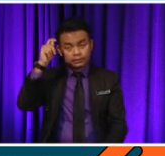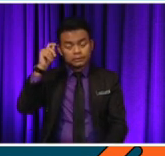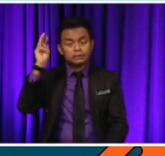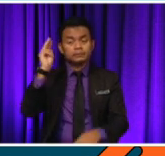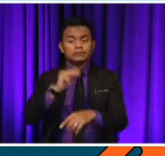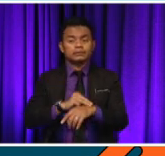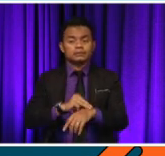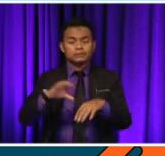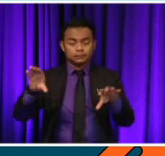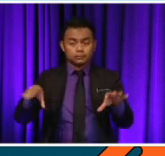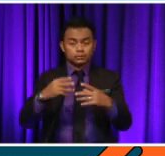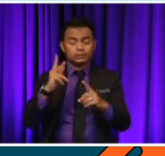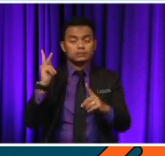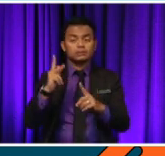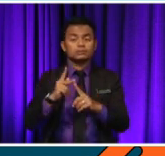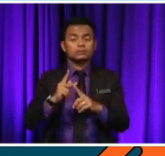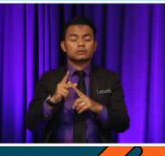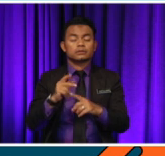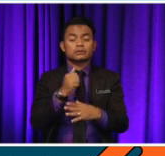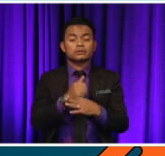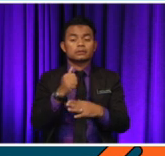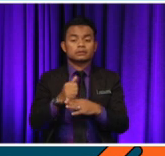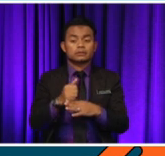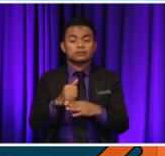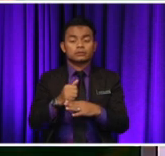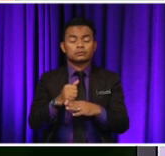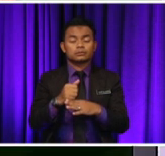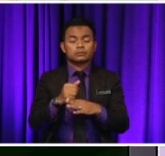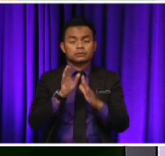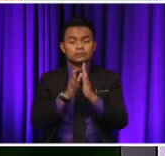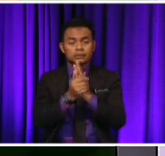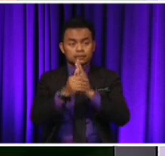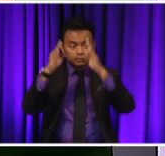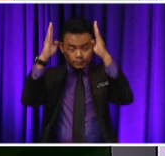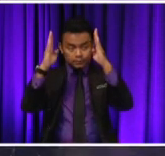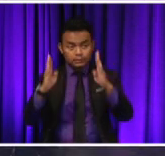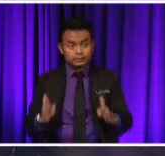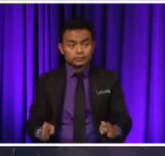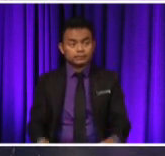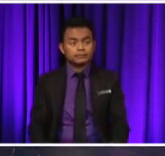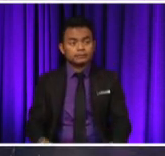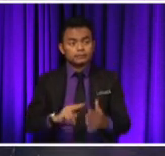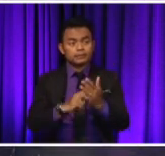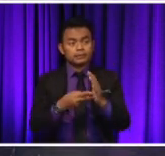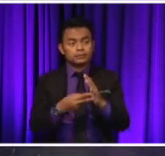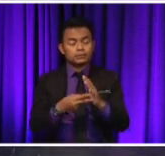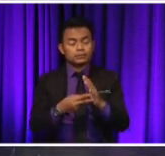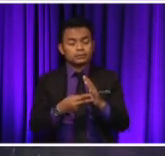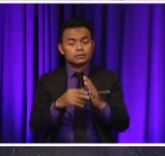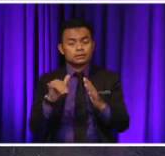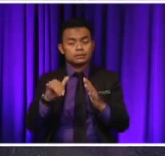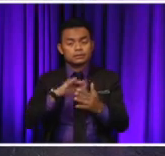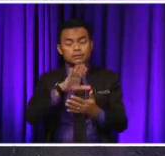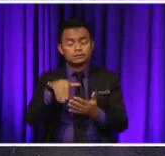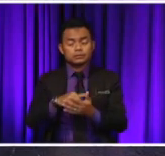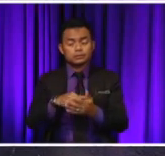atau kemahiran antara perorangan oke wah masuknya semua jawaban yang